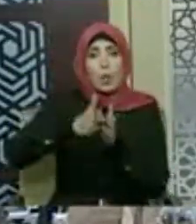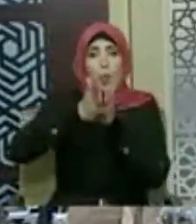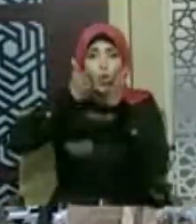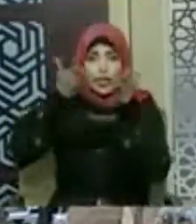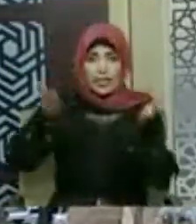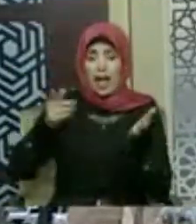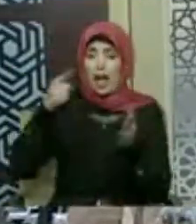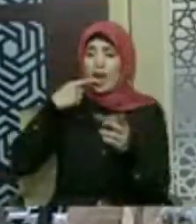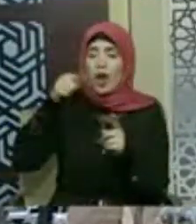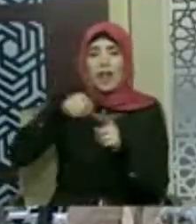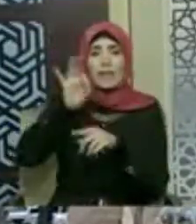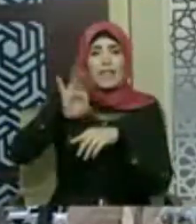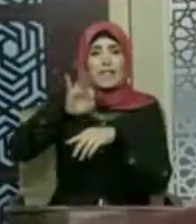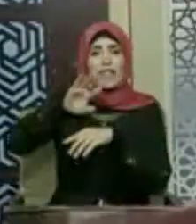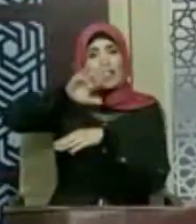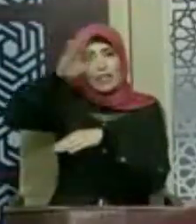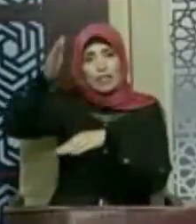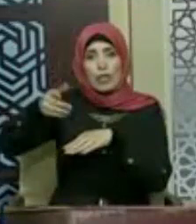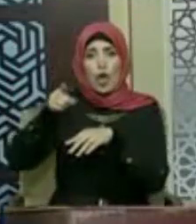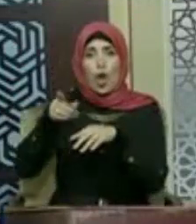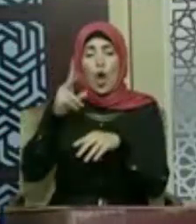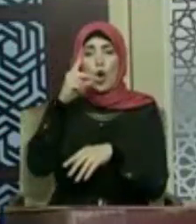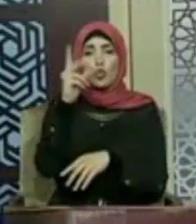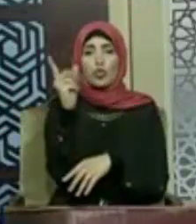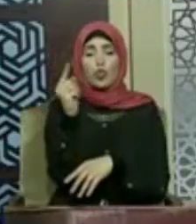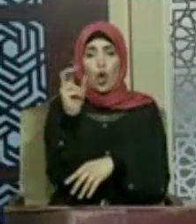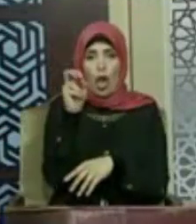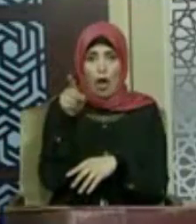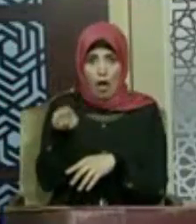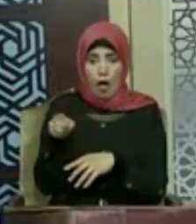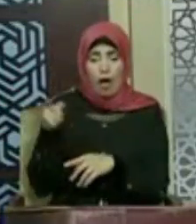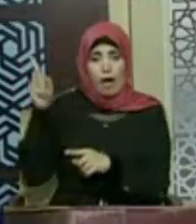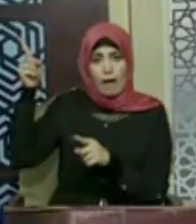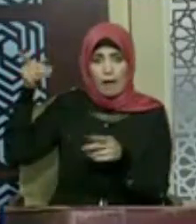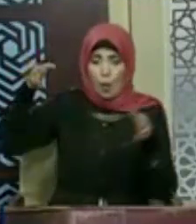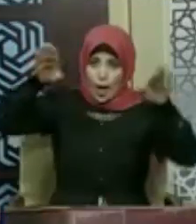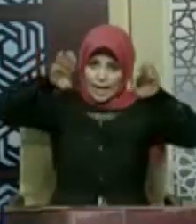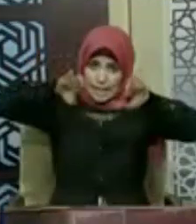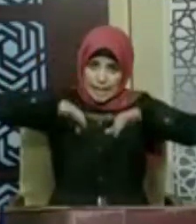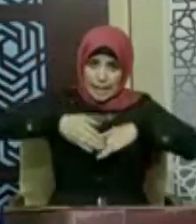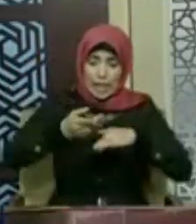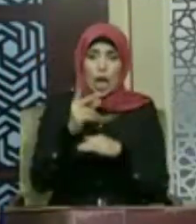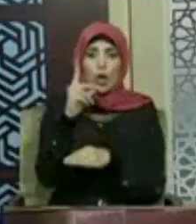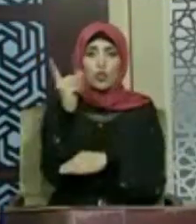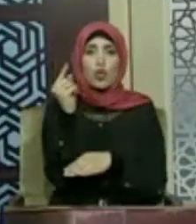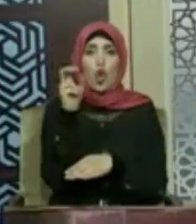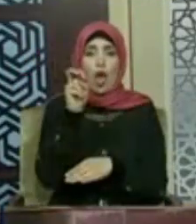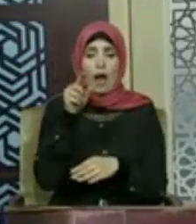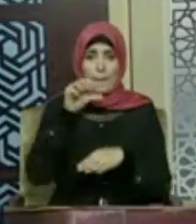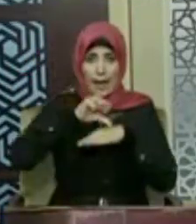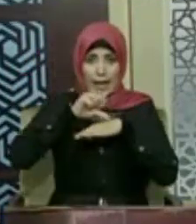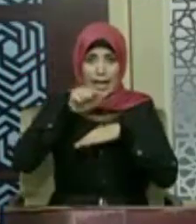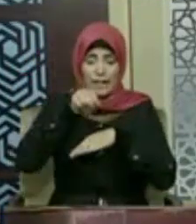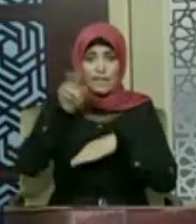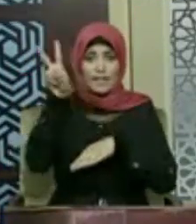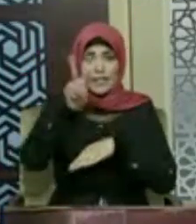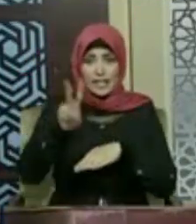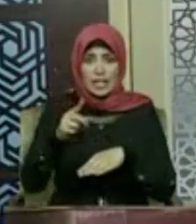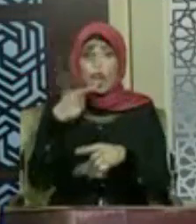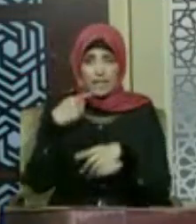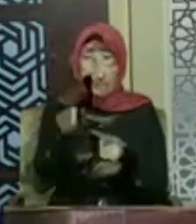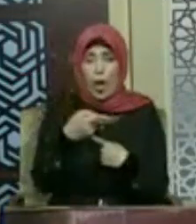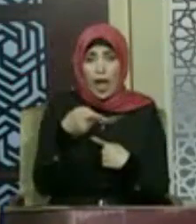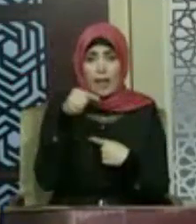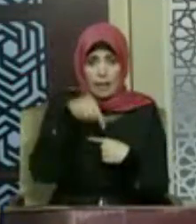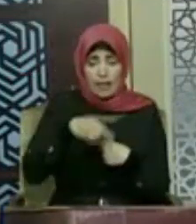السلام وقال وذكر أن فيها من الخيرات، إشارة إلى ما